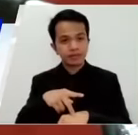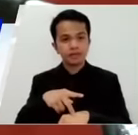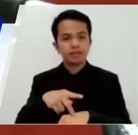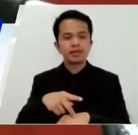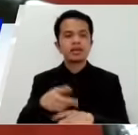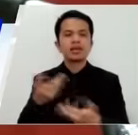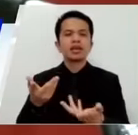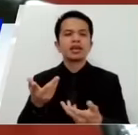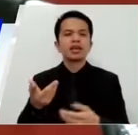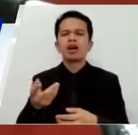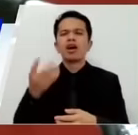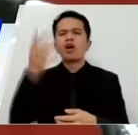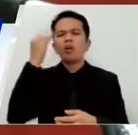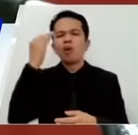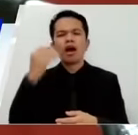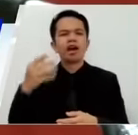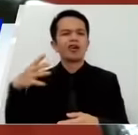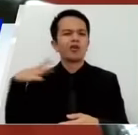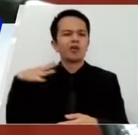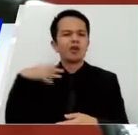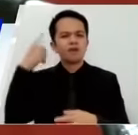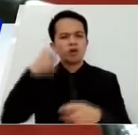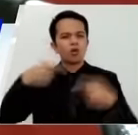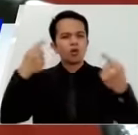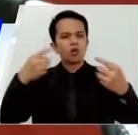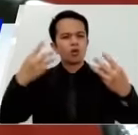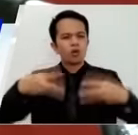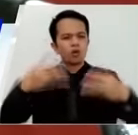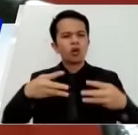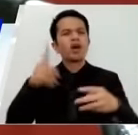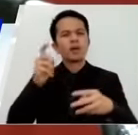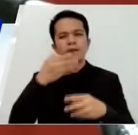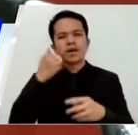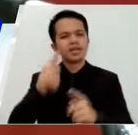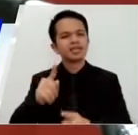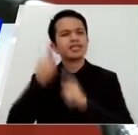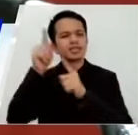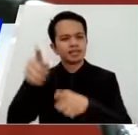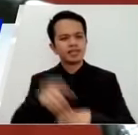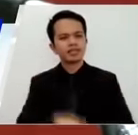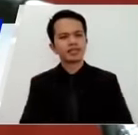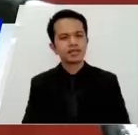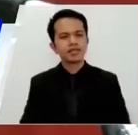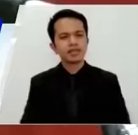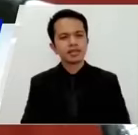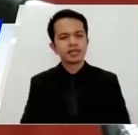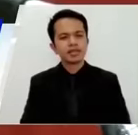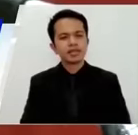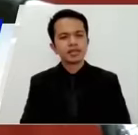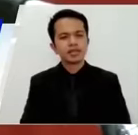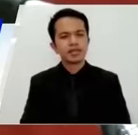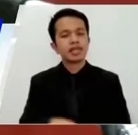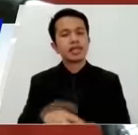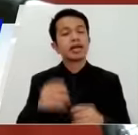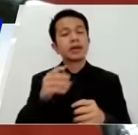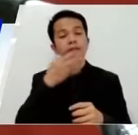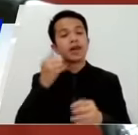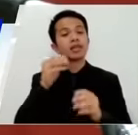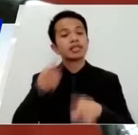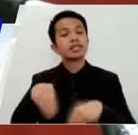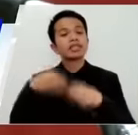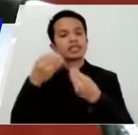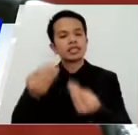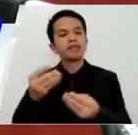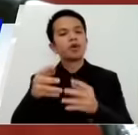maghintay magkaroon ng gira? Why don't you go there and give the